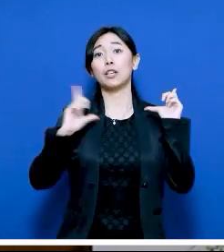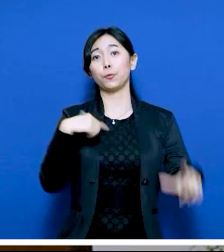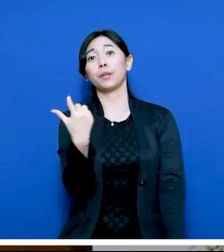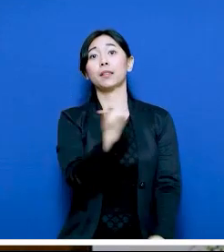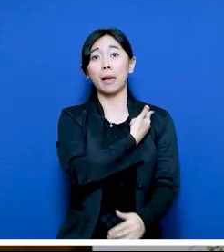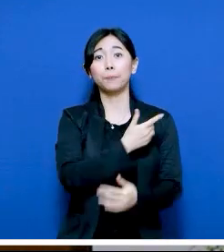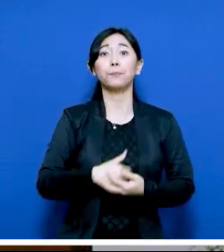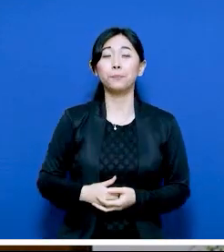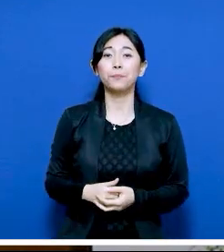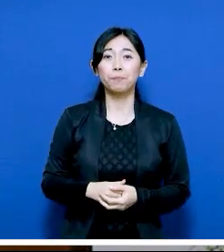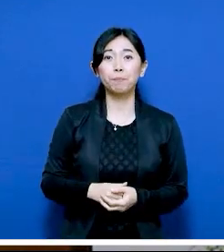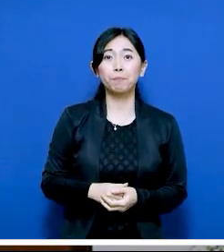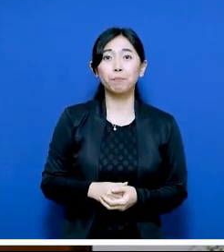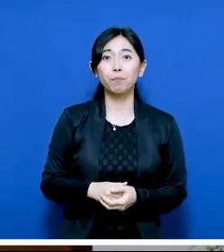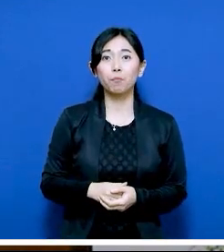kita.